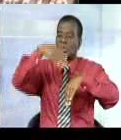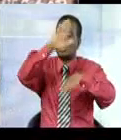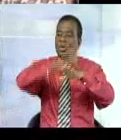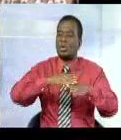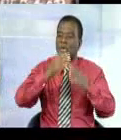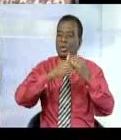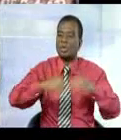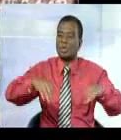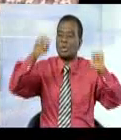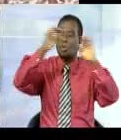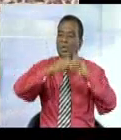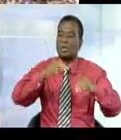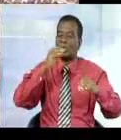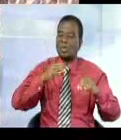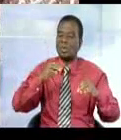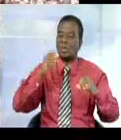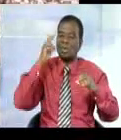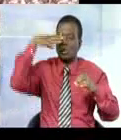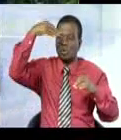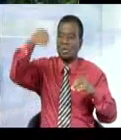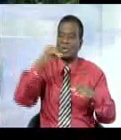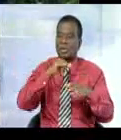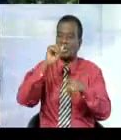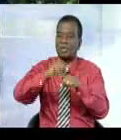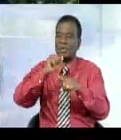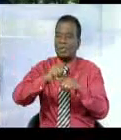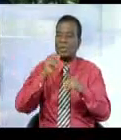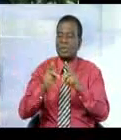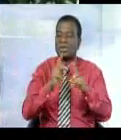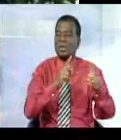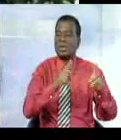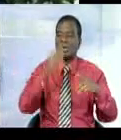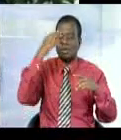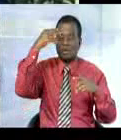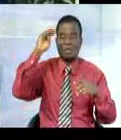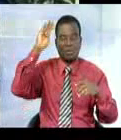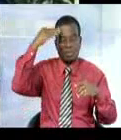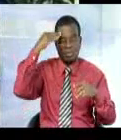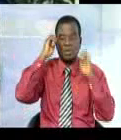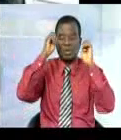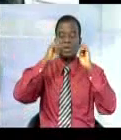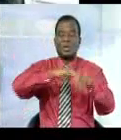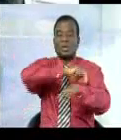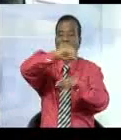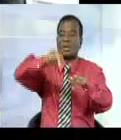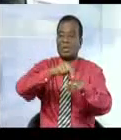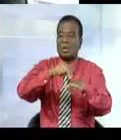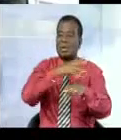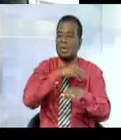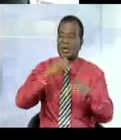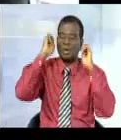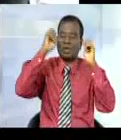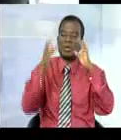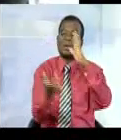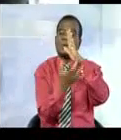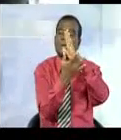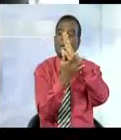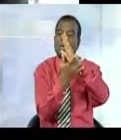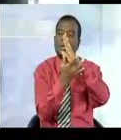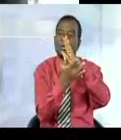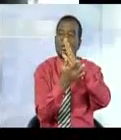les valeurs humaines est le sujet développé au cours de la rencontre, une initiative du ministère de l'Éducation nationale et de l'enseignement